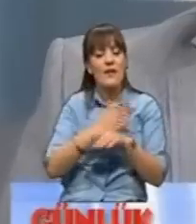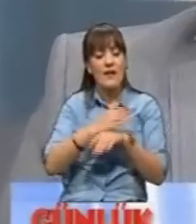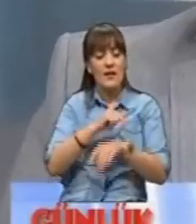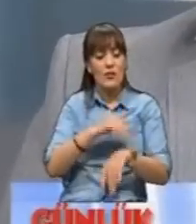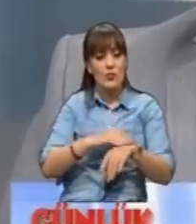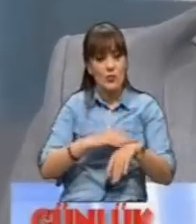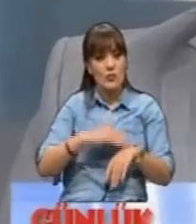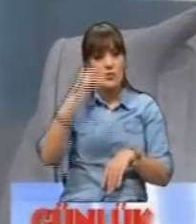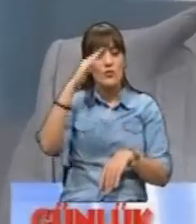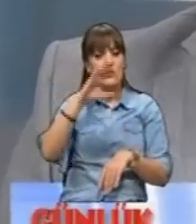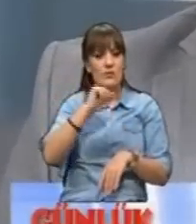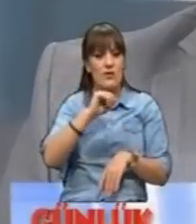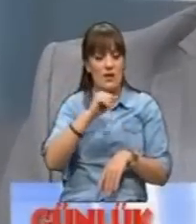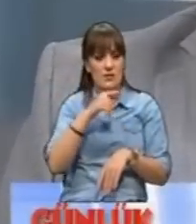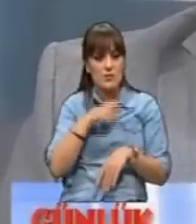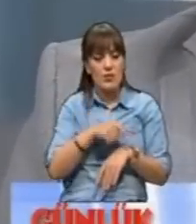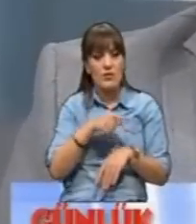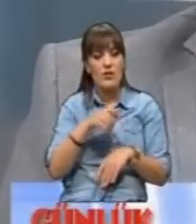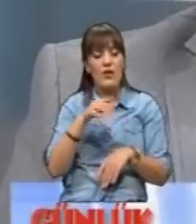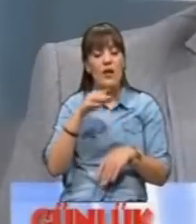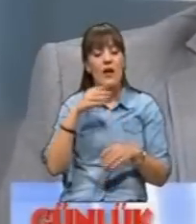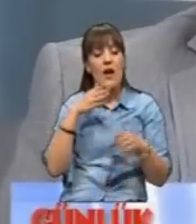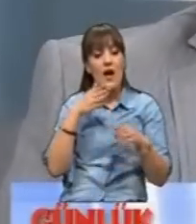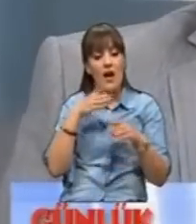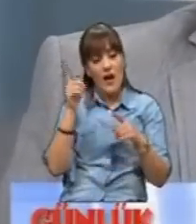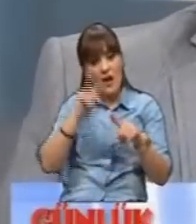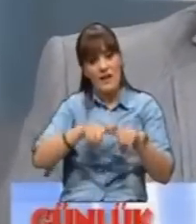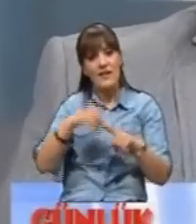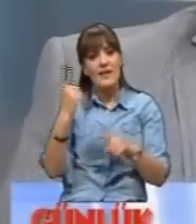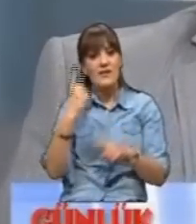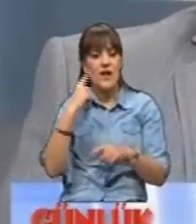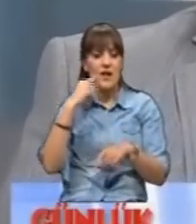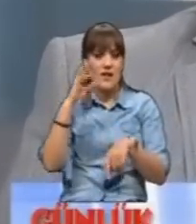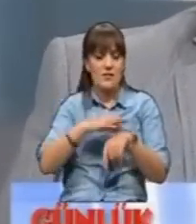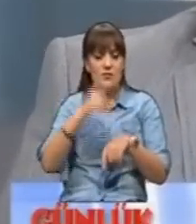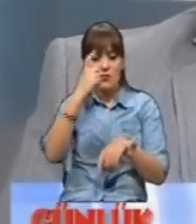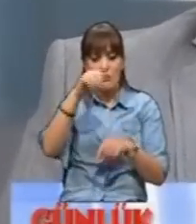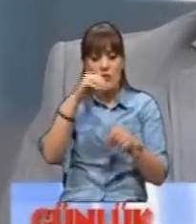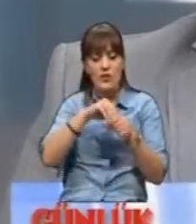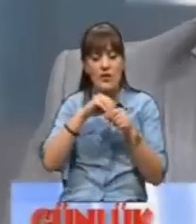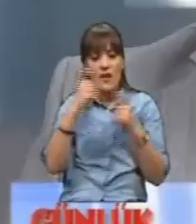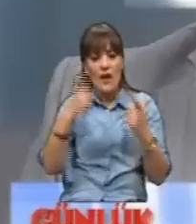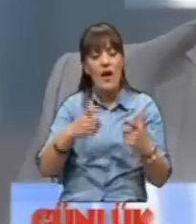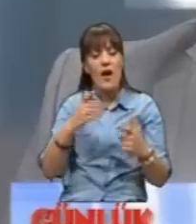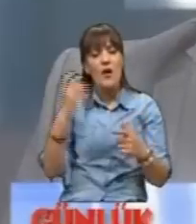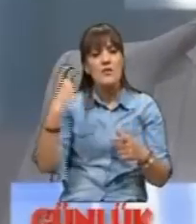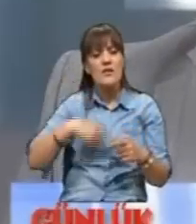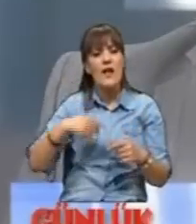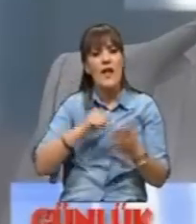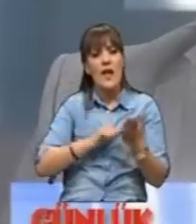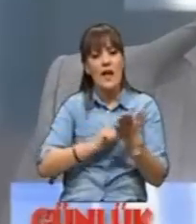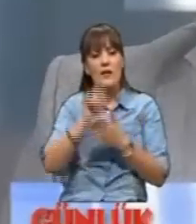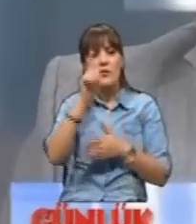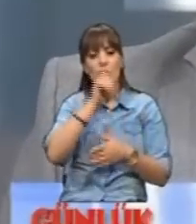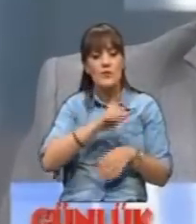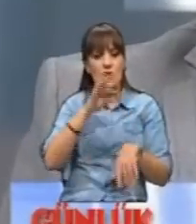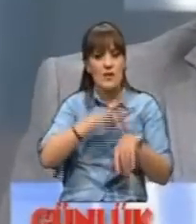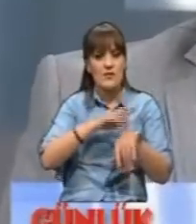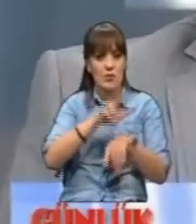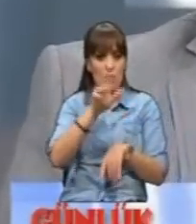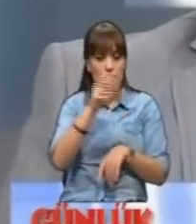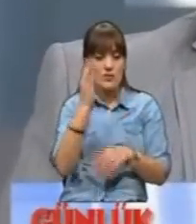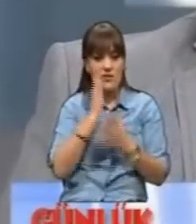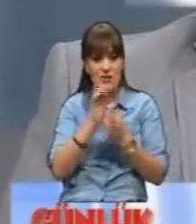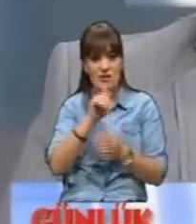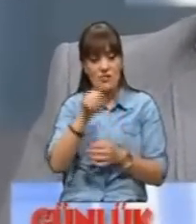hipertansiyon, evet, artı diyabettir. Hı hı. Türkiye'de özellikle her 100 hastadan